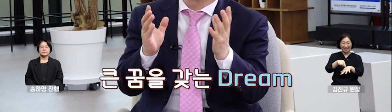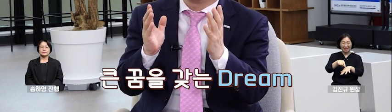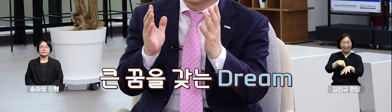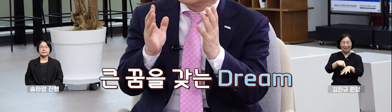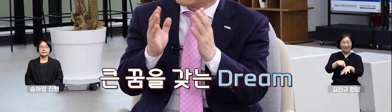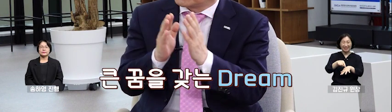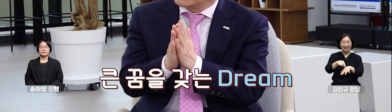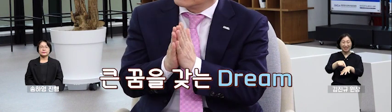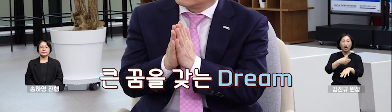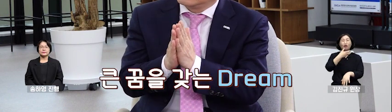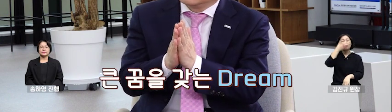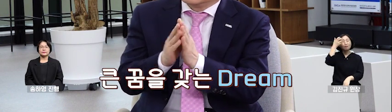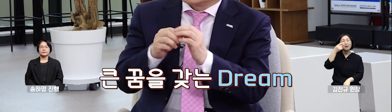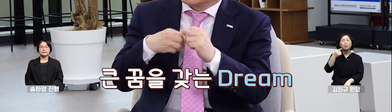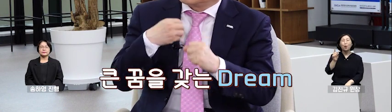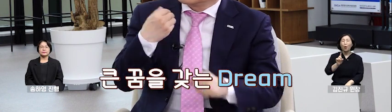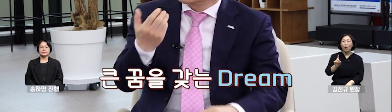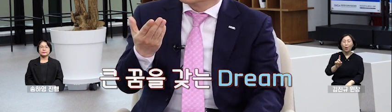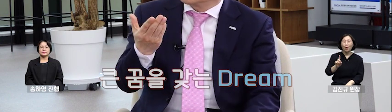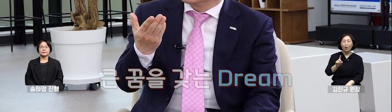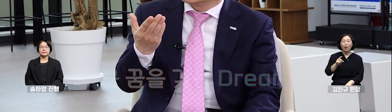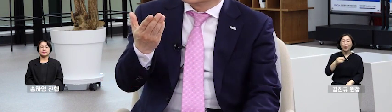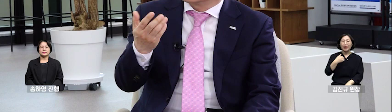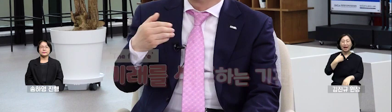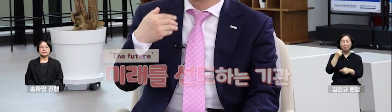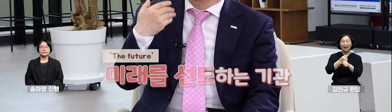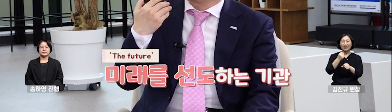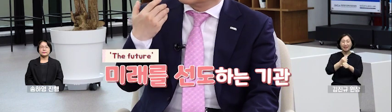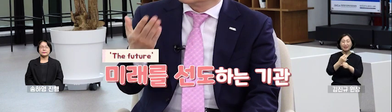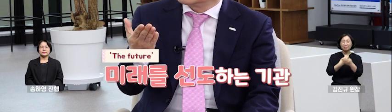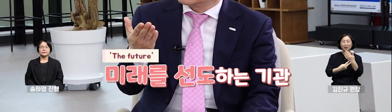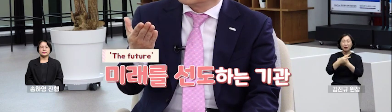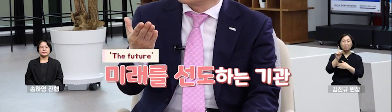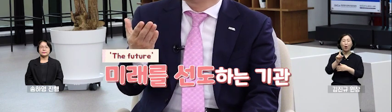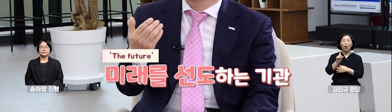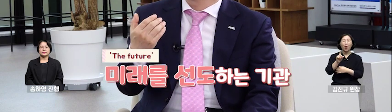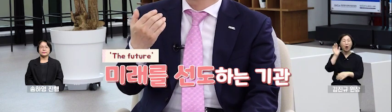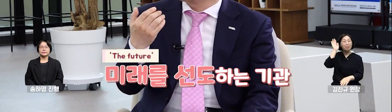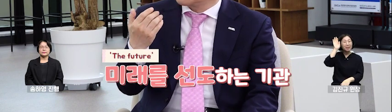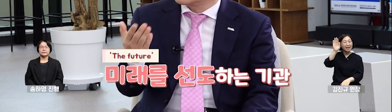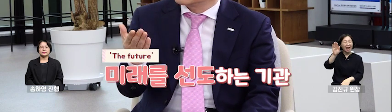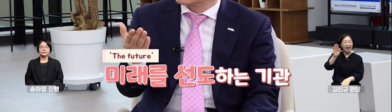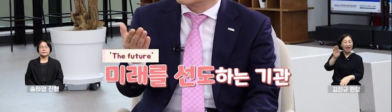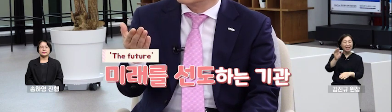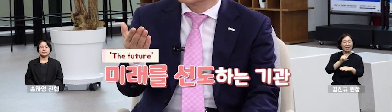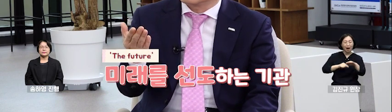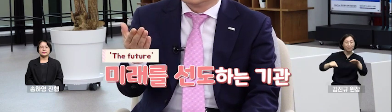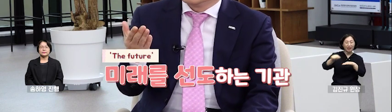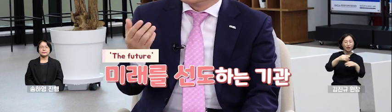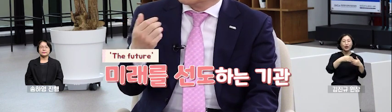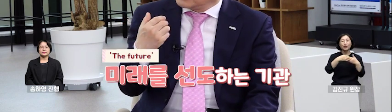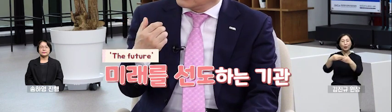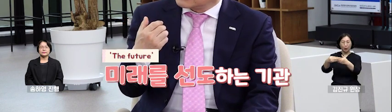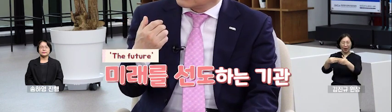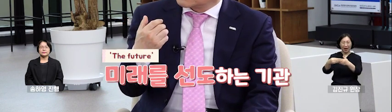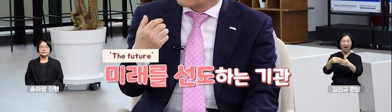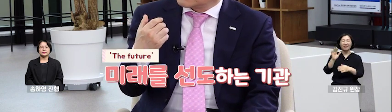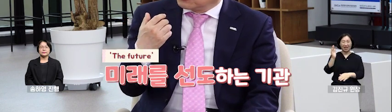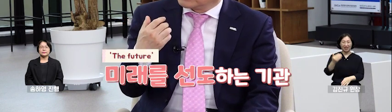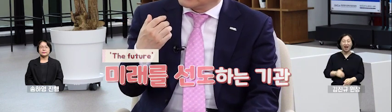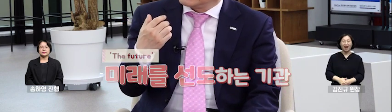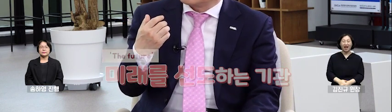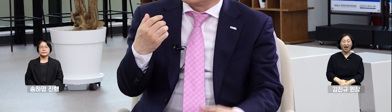좋겠다 극우 꿈이 뭐냐 제가 만든 슬로건은 더 퓨쳐 리 듭니다 미래를 손도 해야 된다 그래서 우리